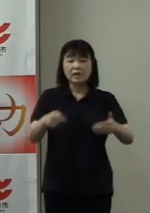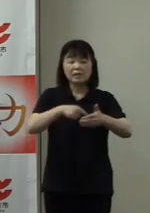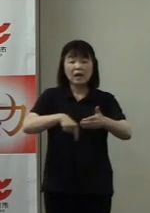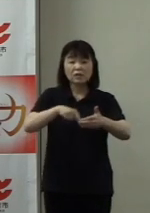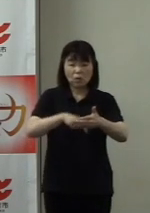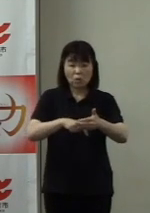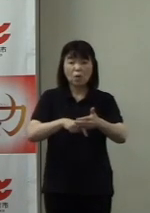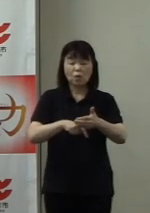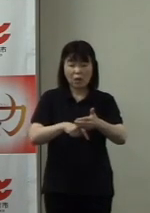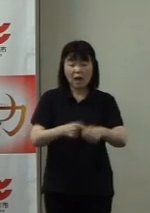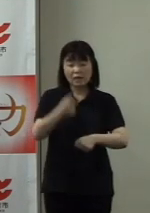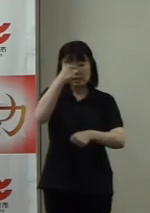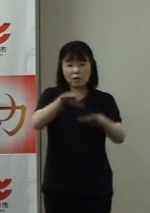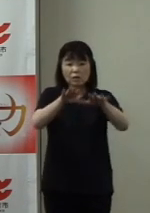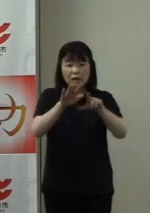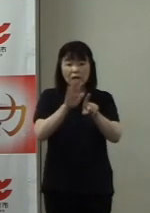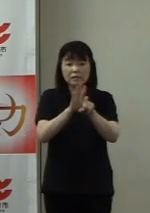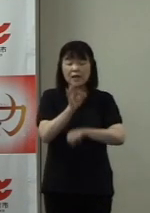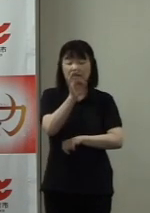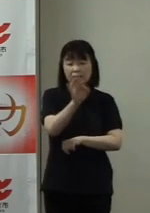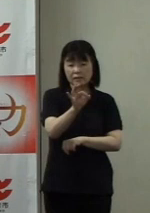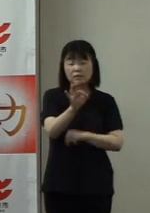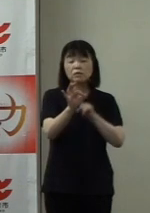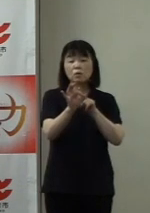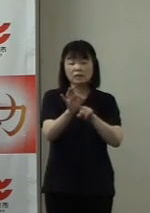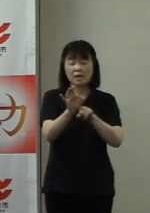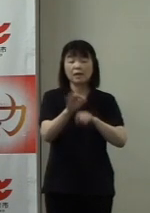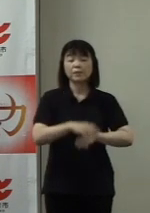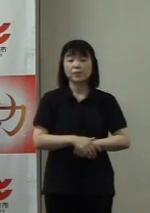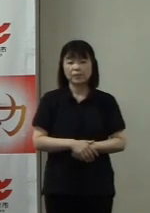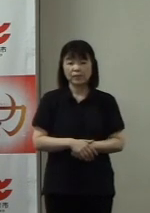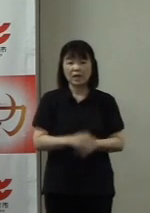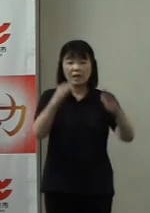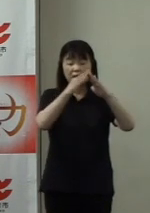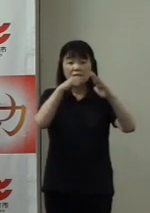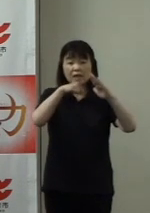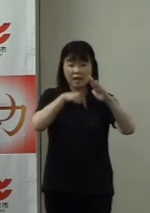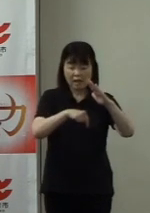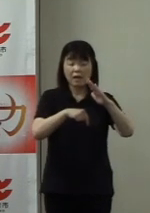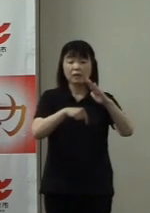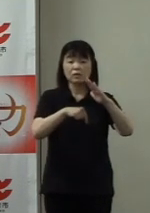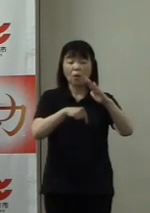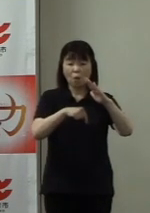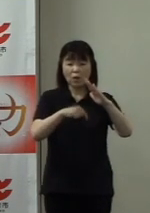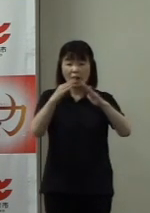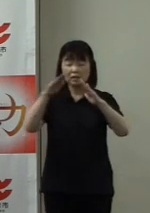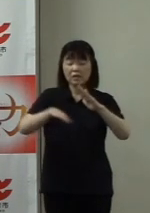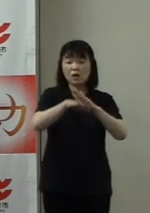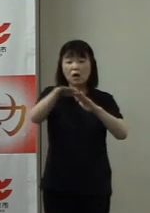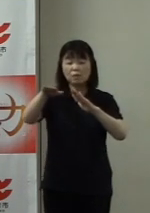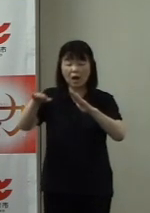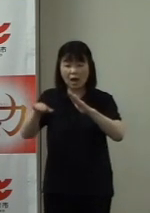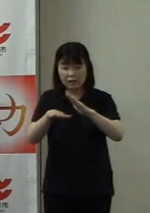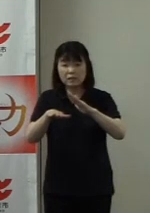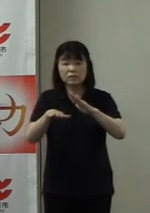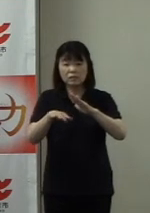援経費といたしまして、災害対策費として、居住家屋や木戸道等